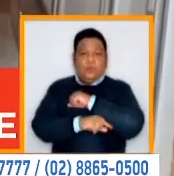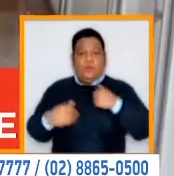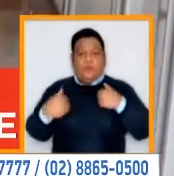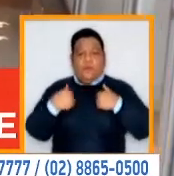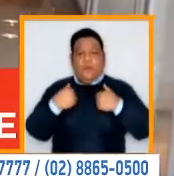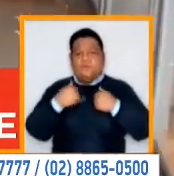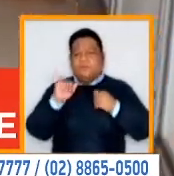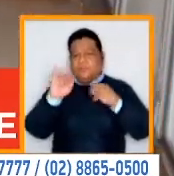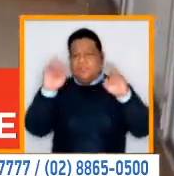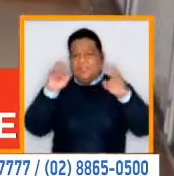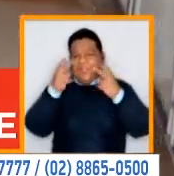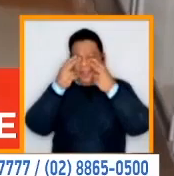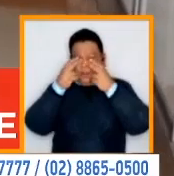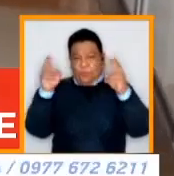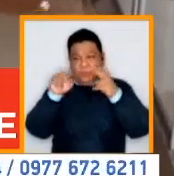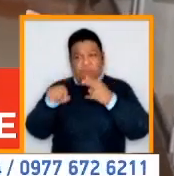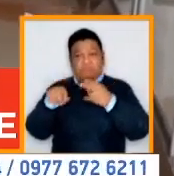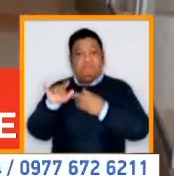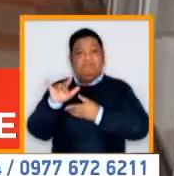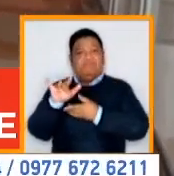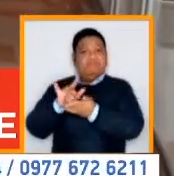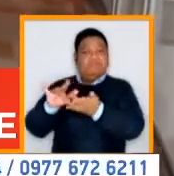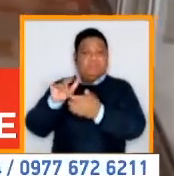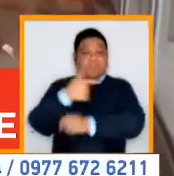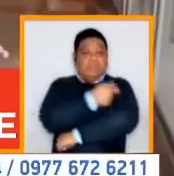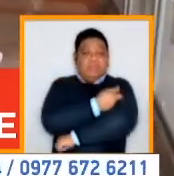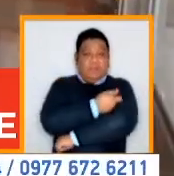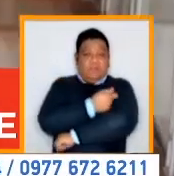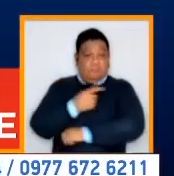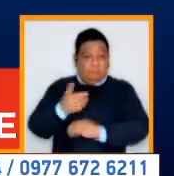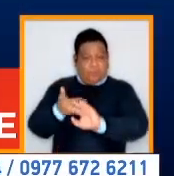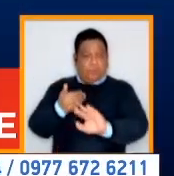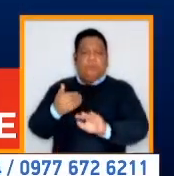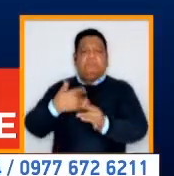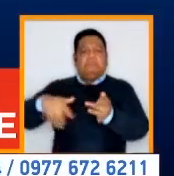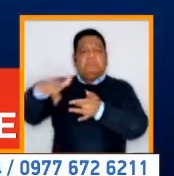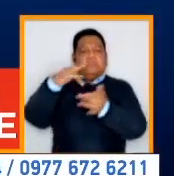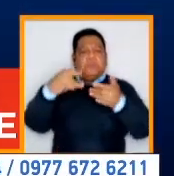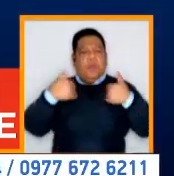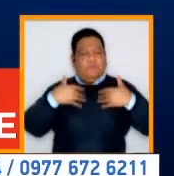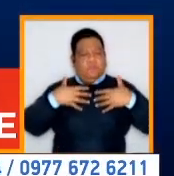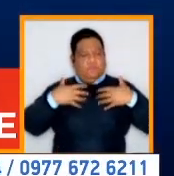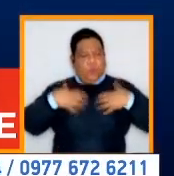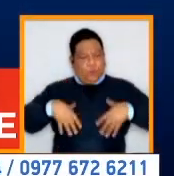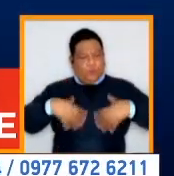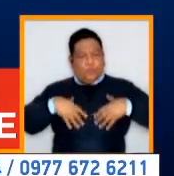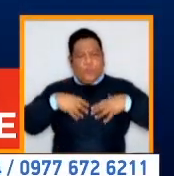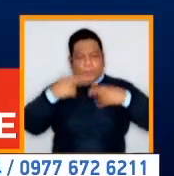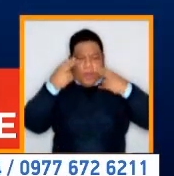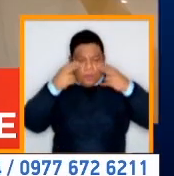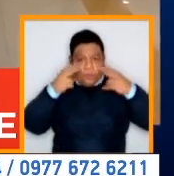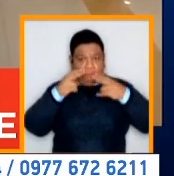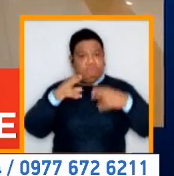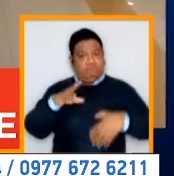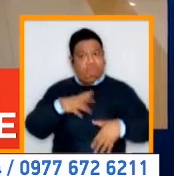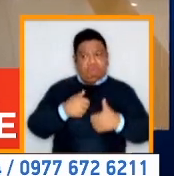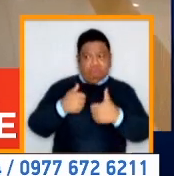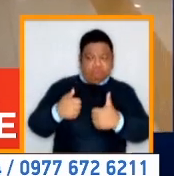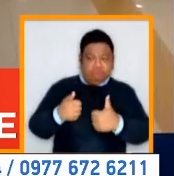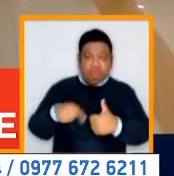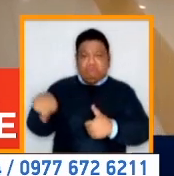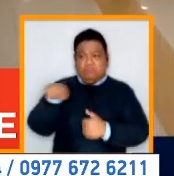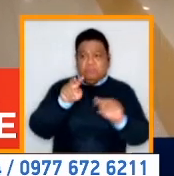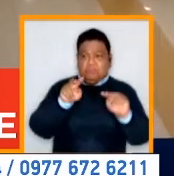mga vaccinator na naka-Halloween costume. Approved naman yan, hindi lamang sa mga magpapabakuna, kundi pati na rin sa mga